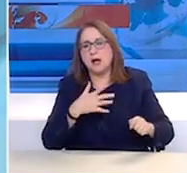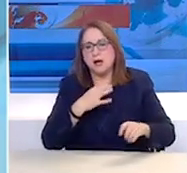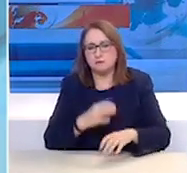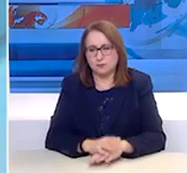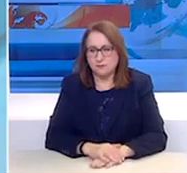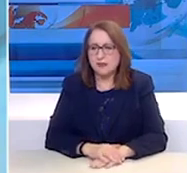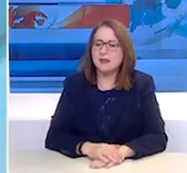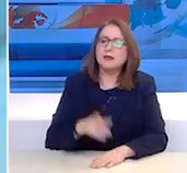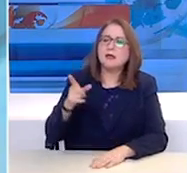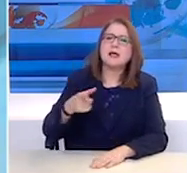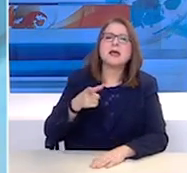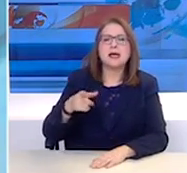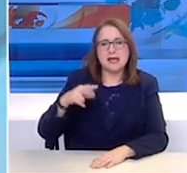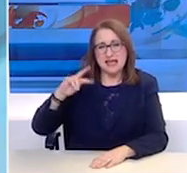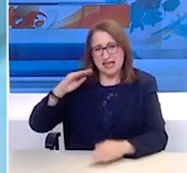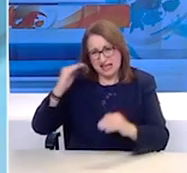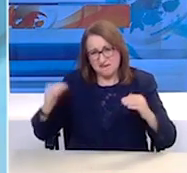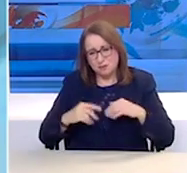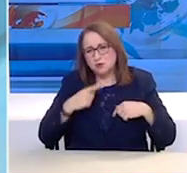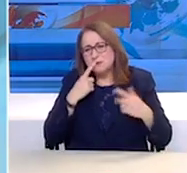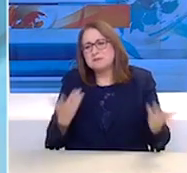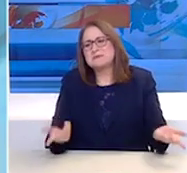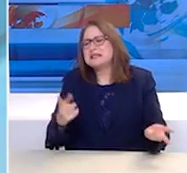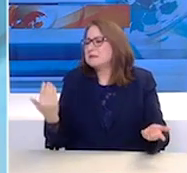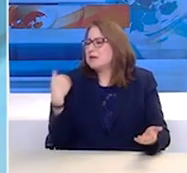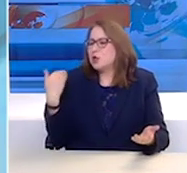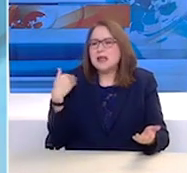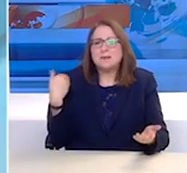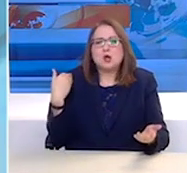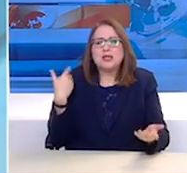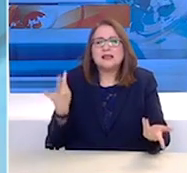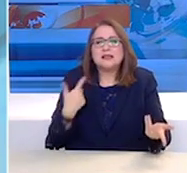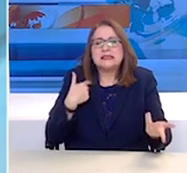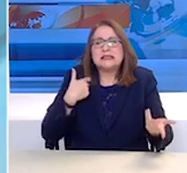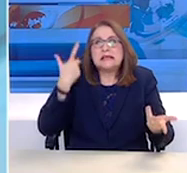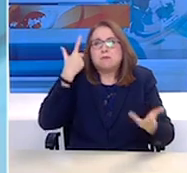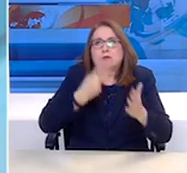συζητάμε για θέματα τα οποία δεν ξέρουμε τα πραγματικά δεδομένα. Αυτές οι